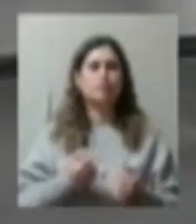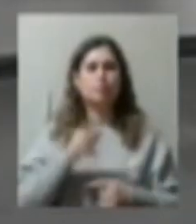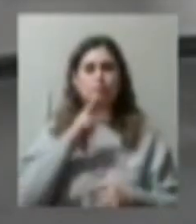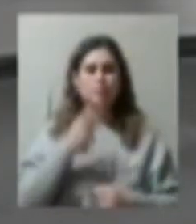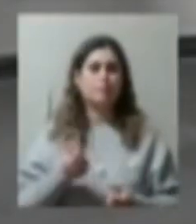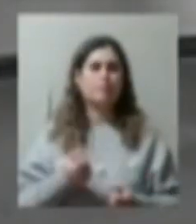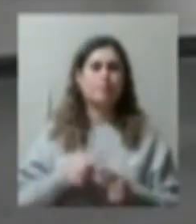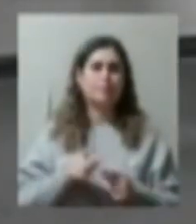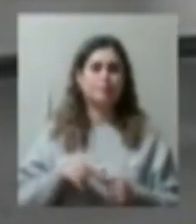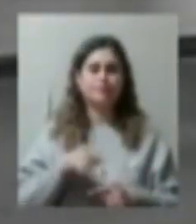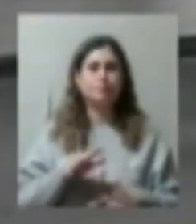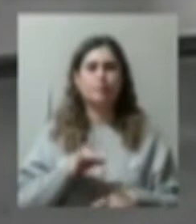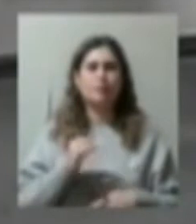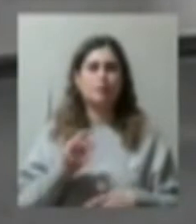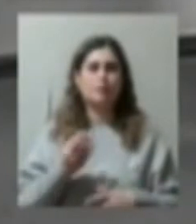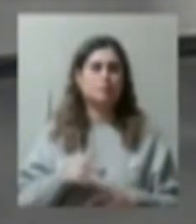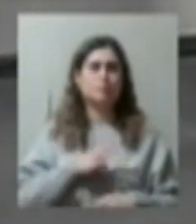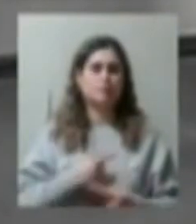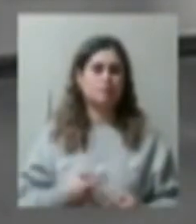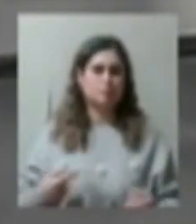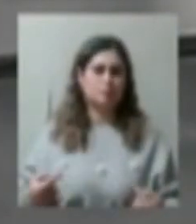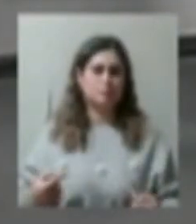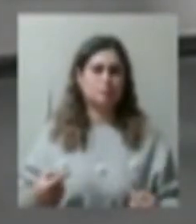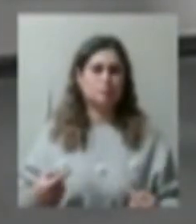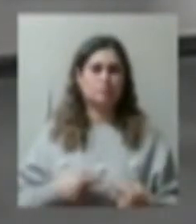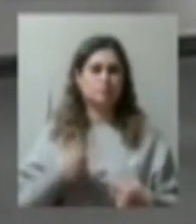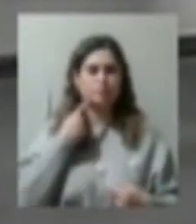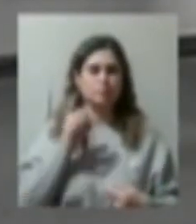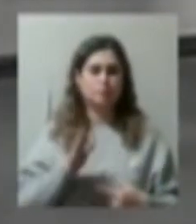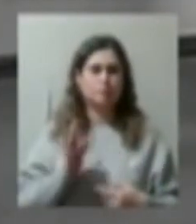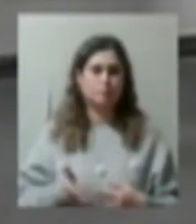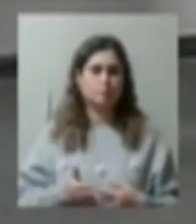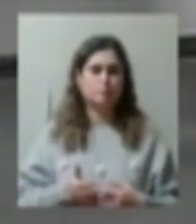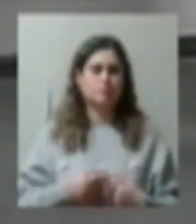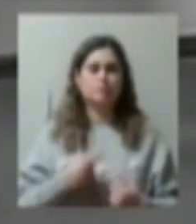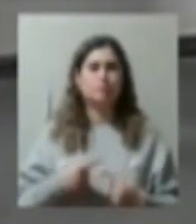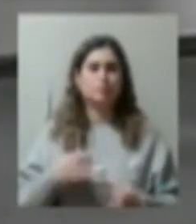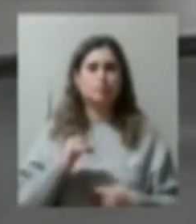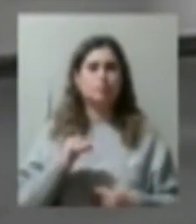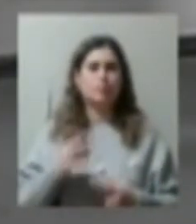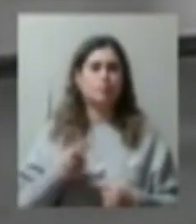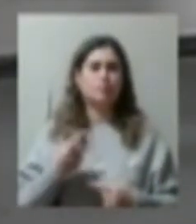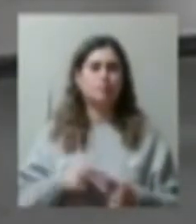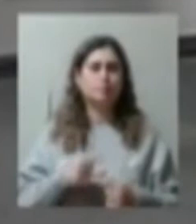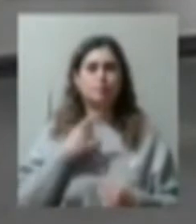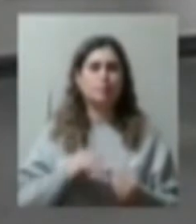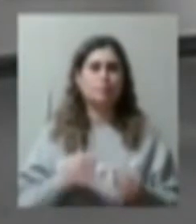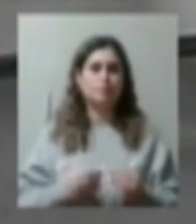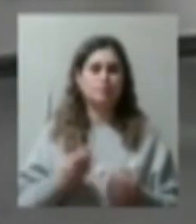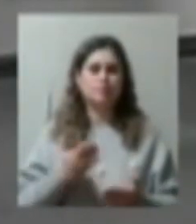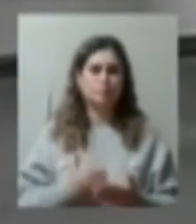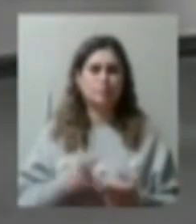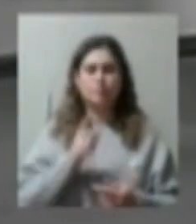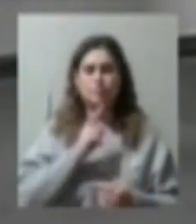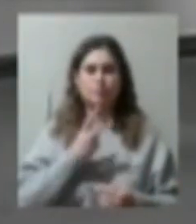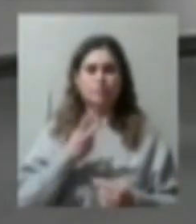Тобто реакція, знаєте, буде завжди різносторонньою, тому що проблематика завжди має мінімум дві